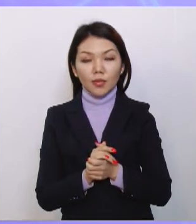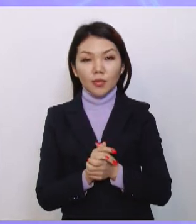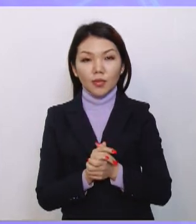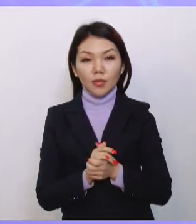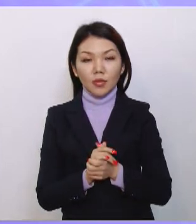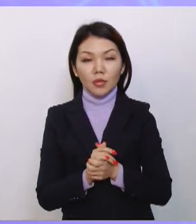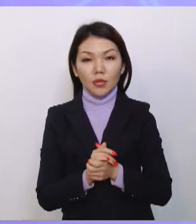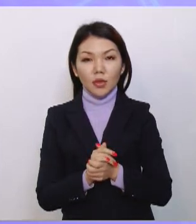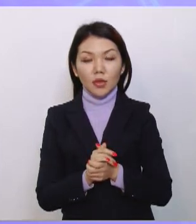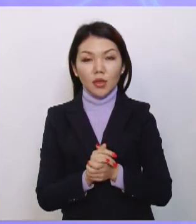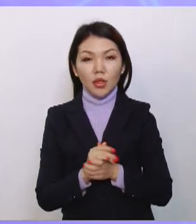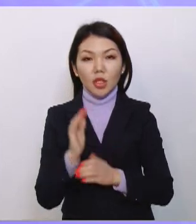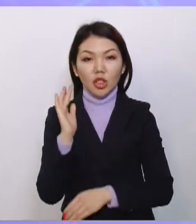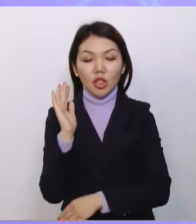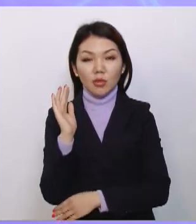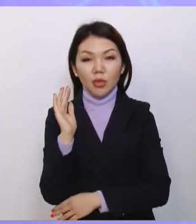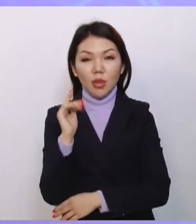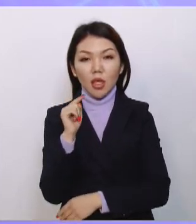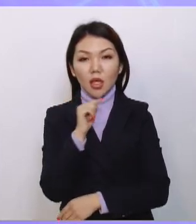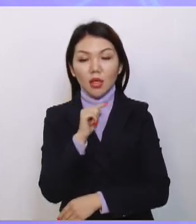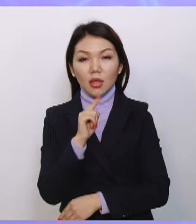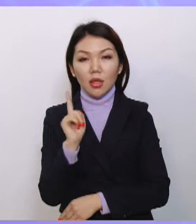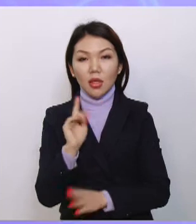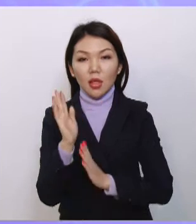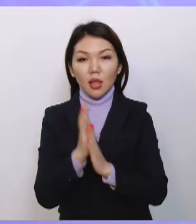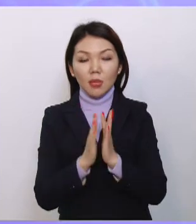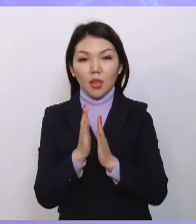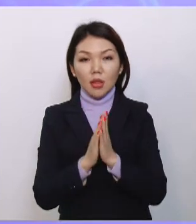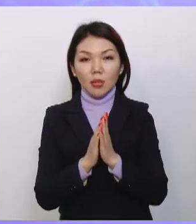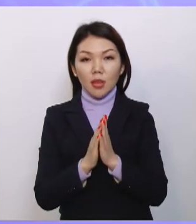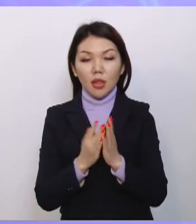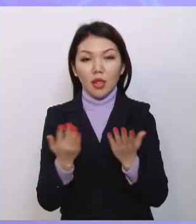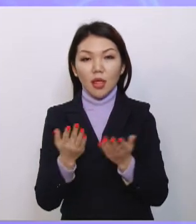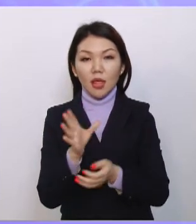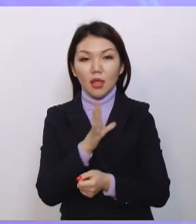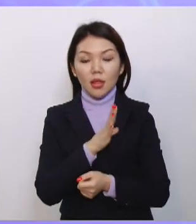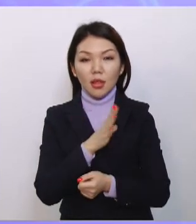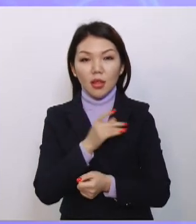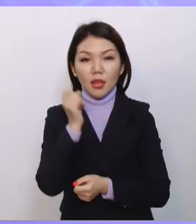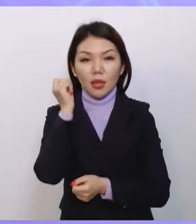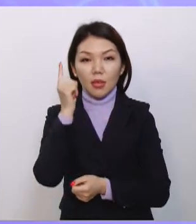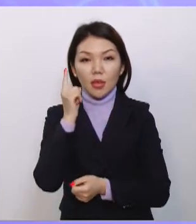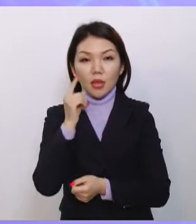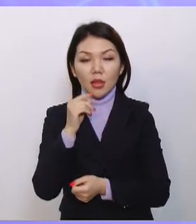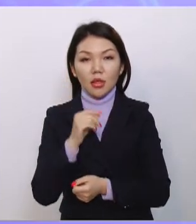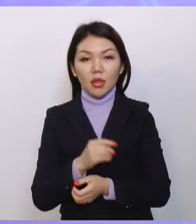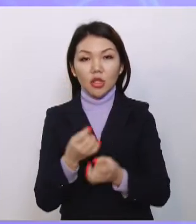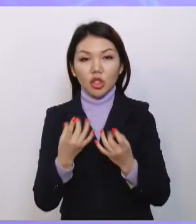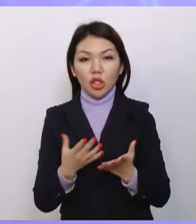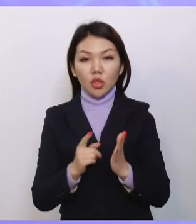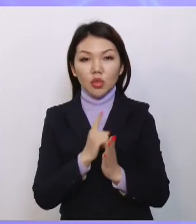Жемиш багында эмнелер бар? Алар кандай экенин билесиңер. Жай,